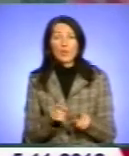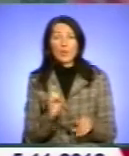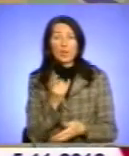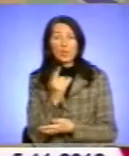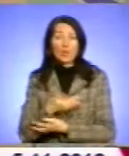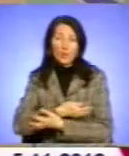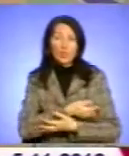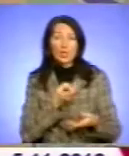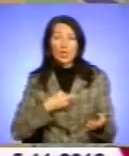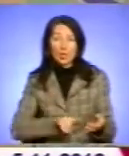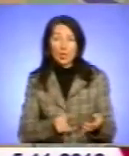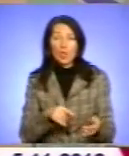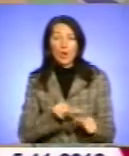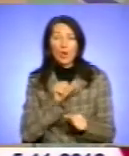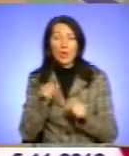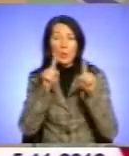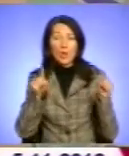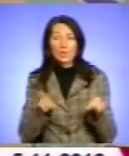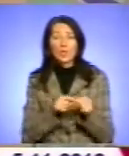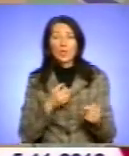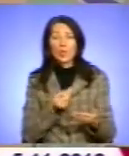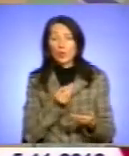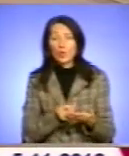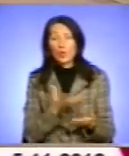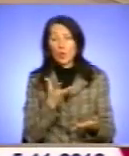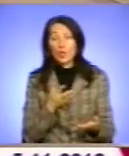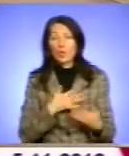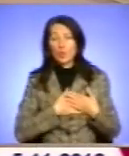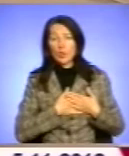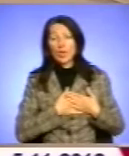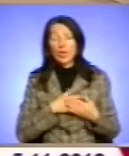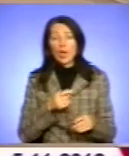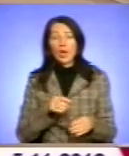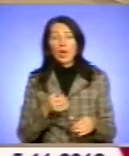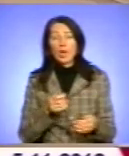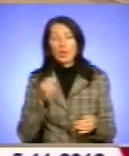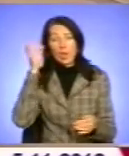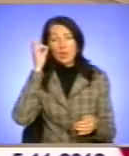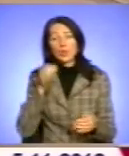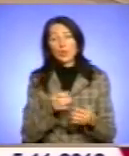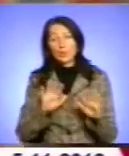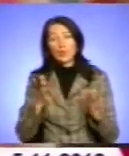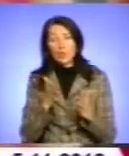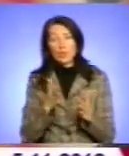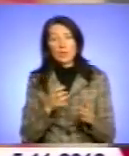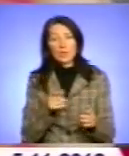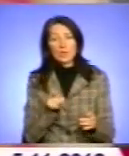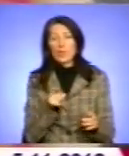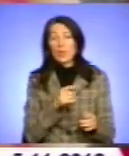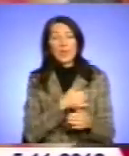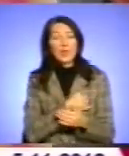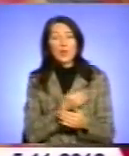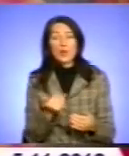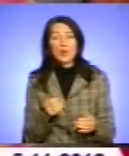Окремі картини їй надзвичайно дорогі, нагадують певні життєві події. З ними не захоче розлучитися ніколи. Я, наприклад, художник,